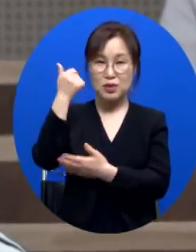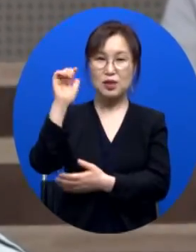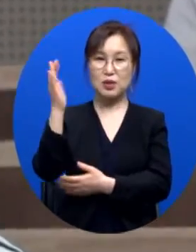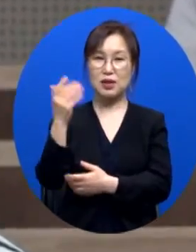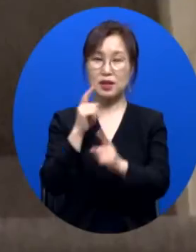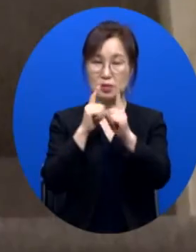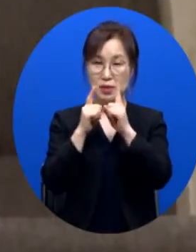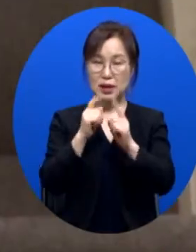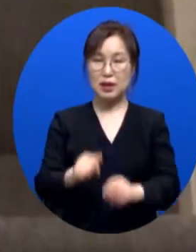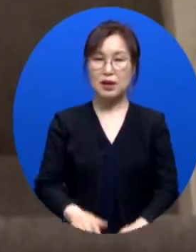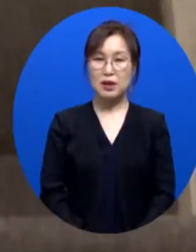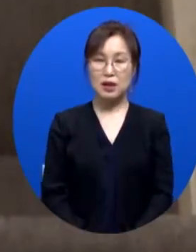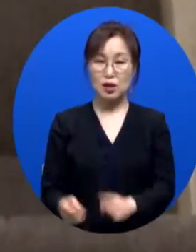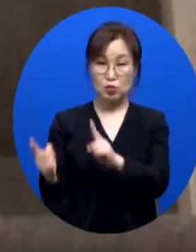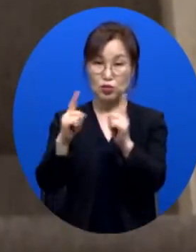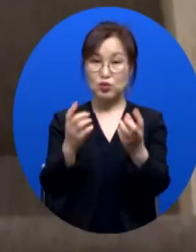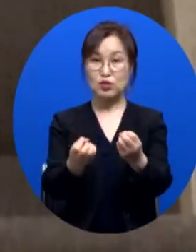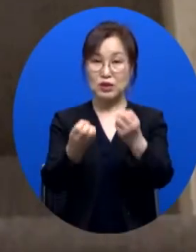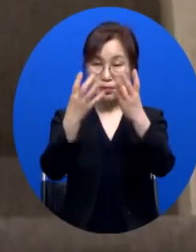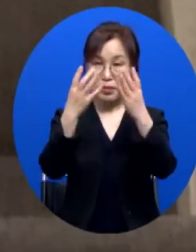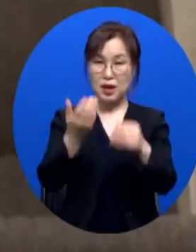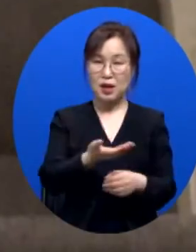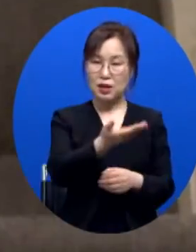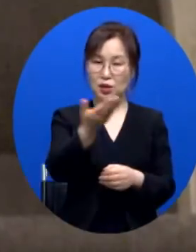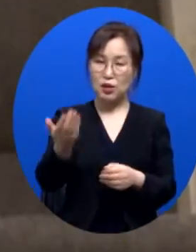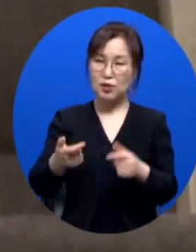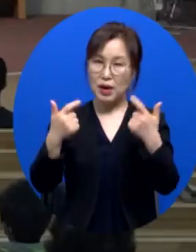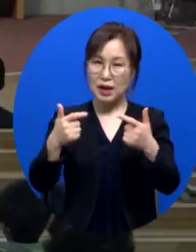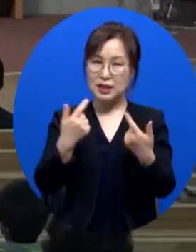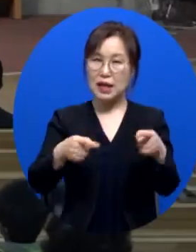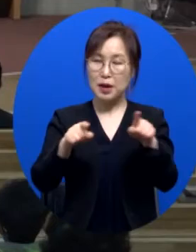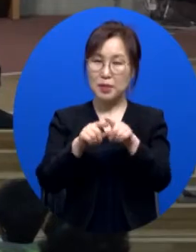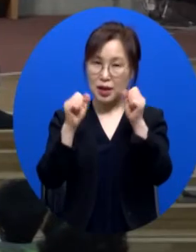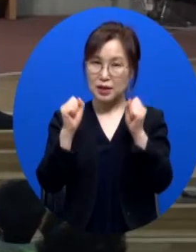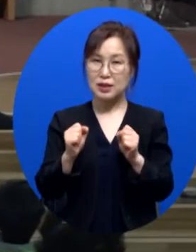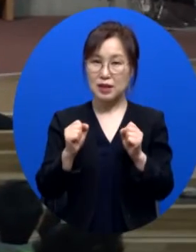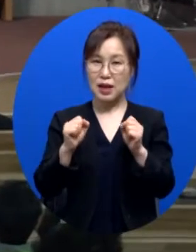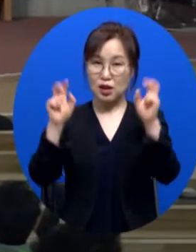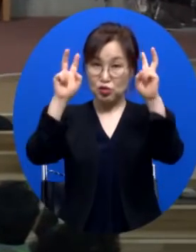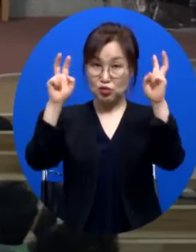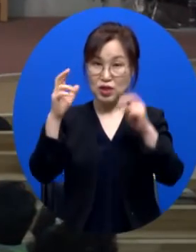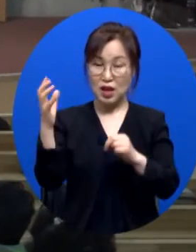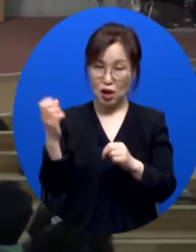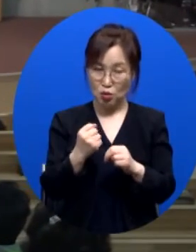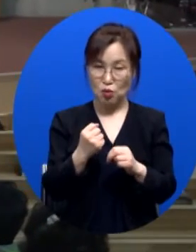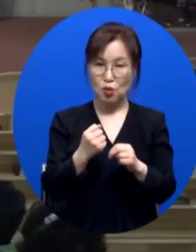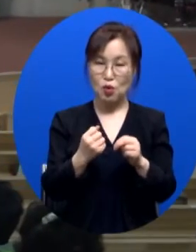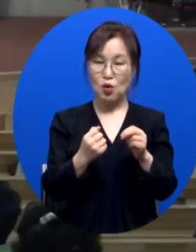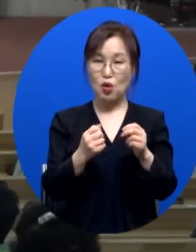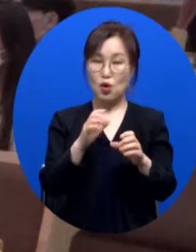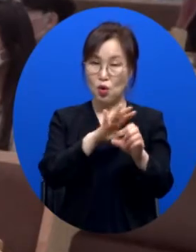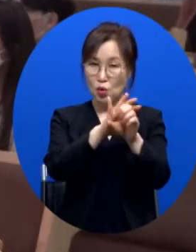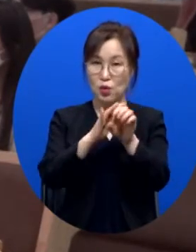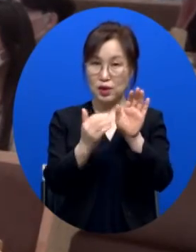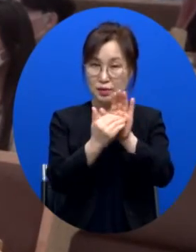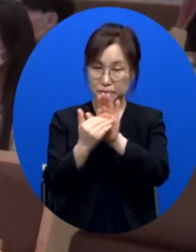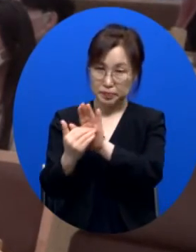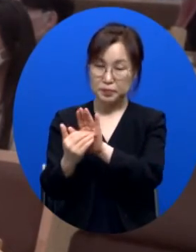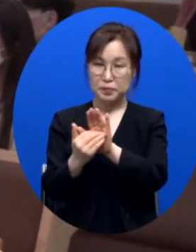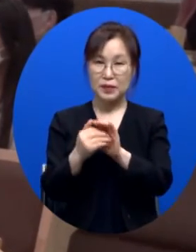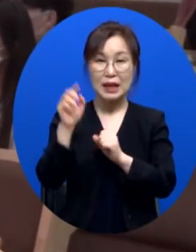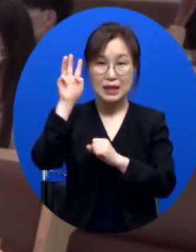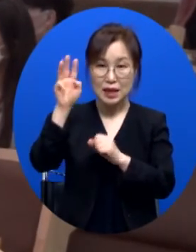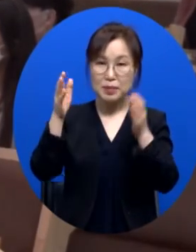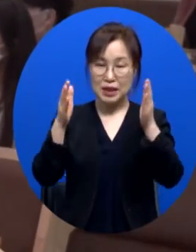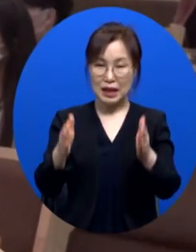한편 이번 부음 지표는 너희와 항상 함께 있으리라 는 주제로 코론 알고 방역 수축을 준수한 가운데 3일 동안